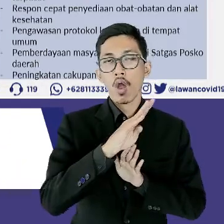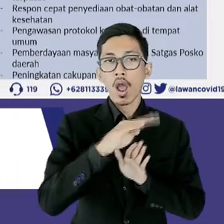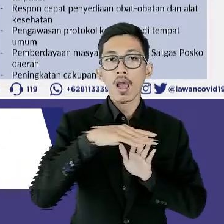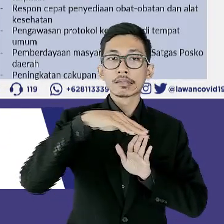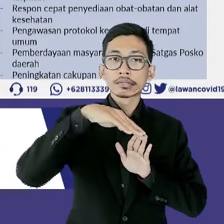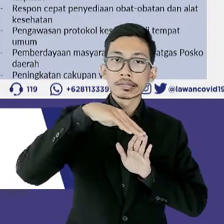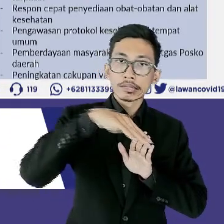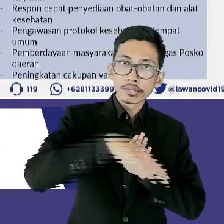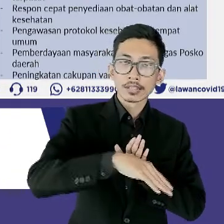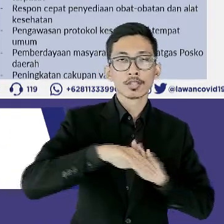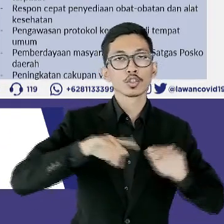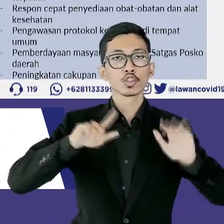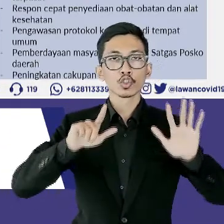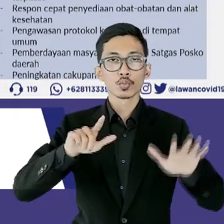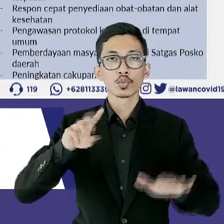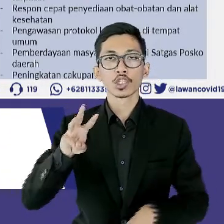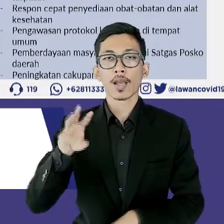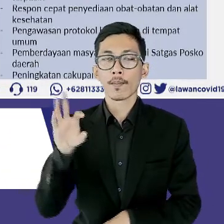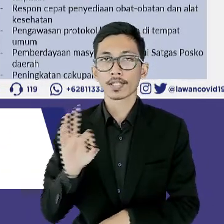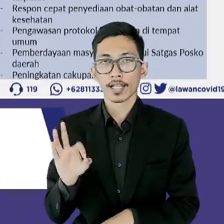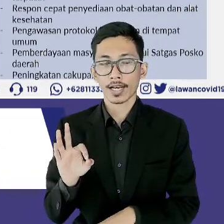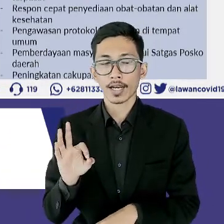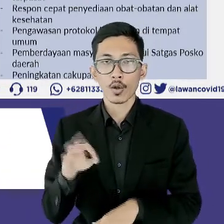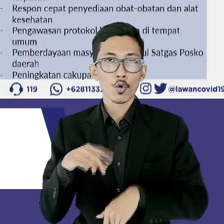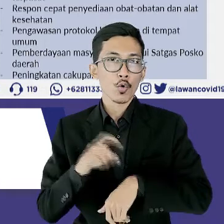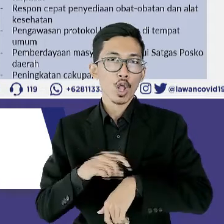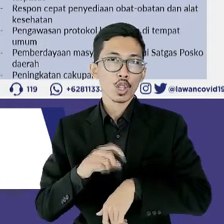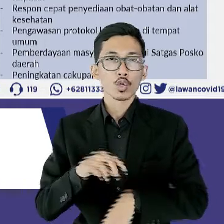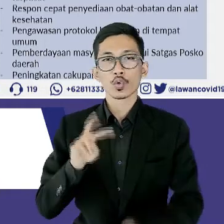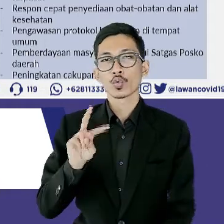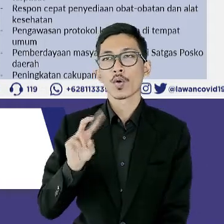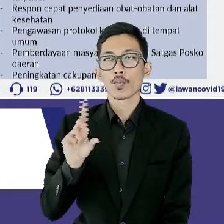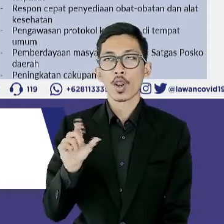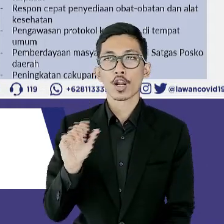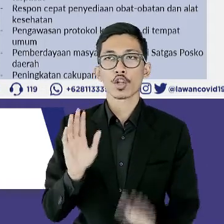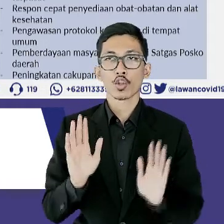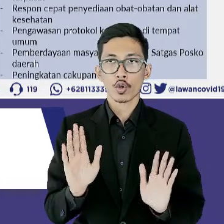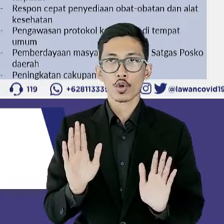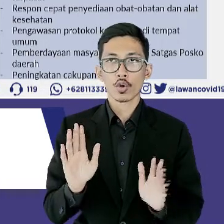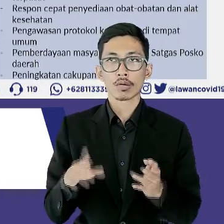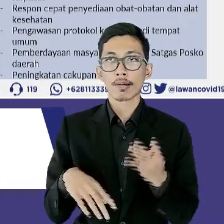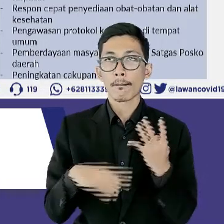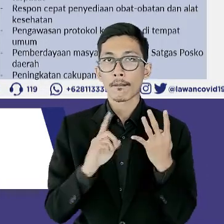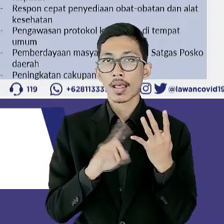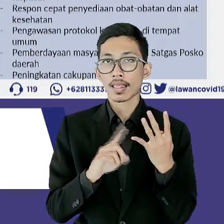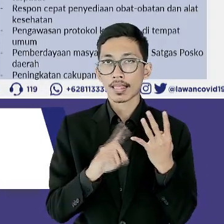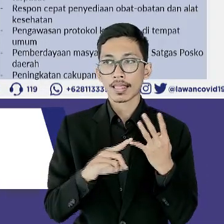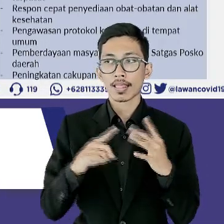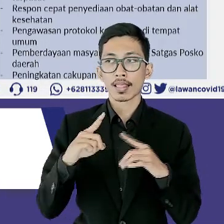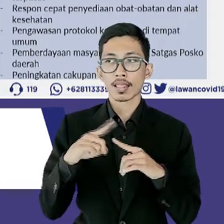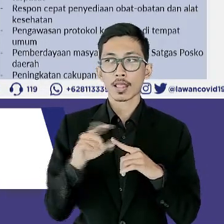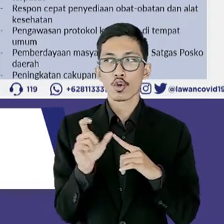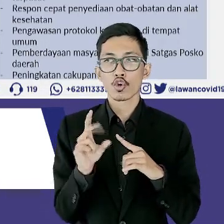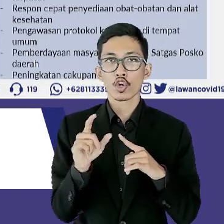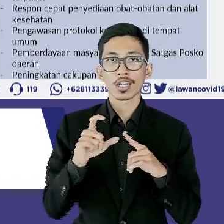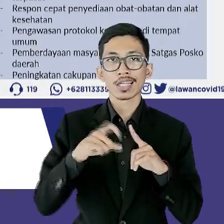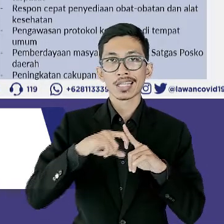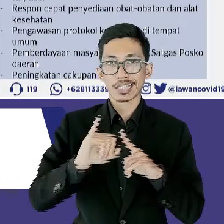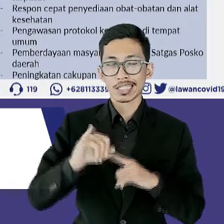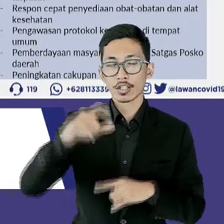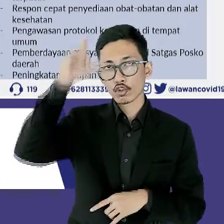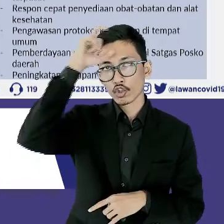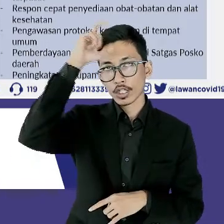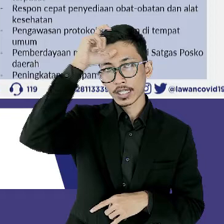turun 73% dalam waktu 2 bulan. Keempat adalah Turki, di mana kasusnya naik selama